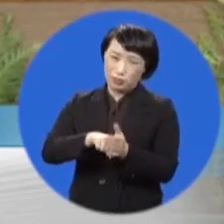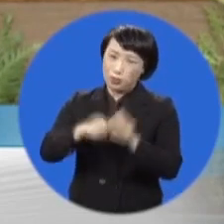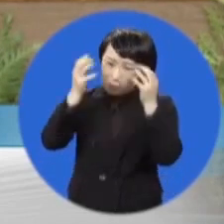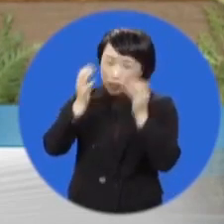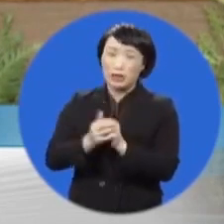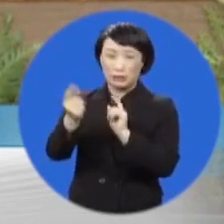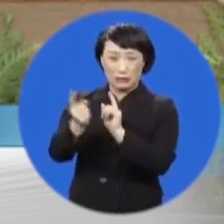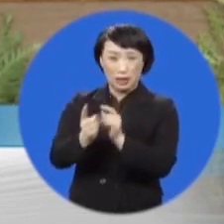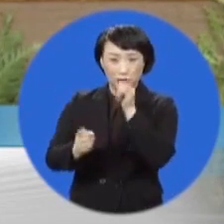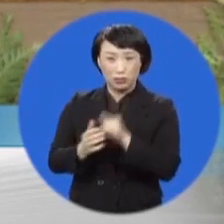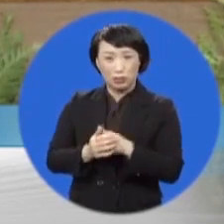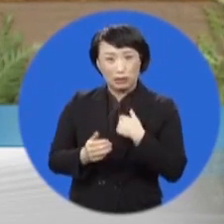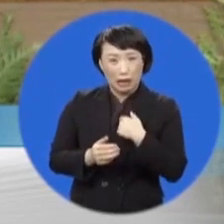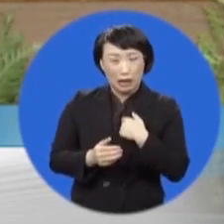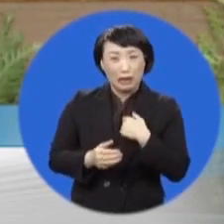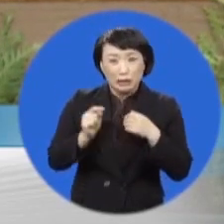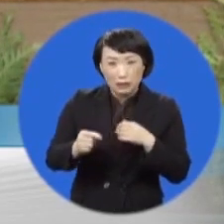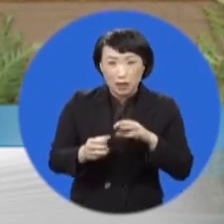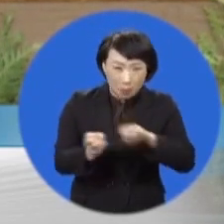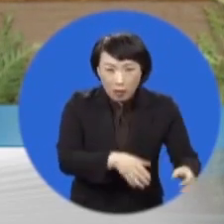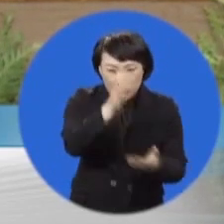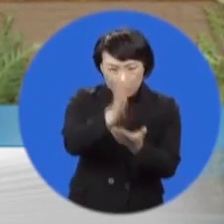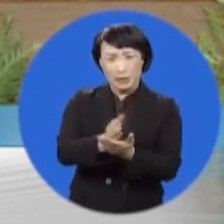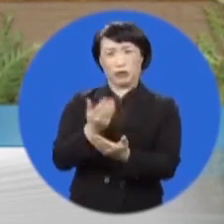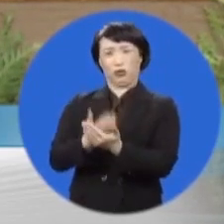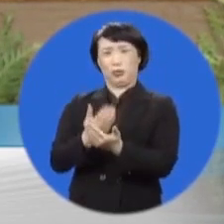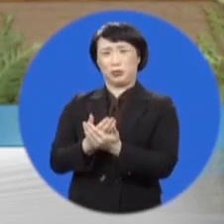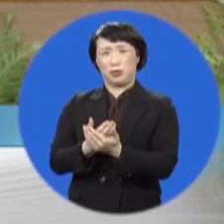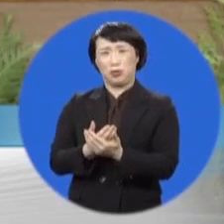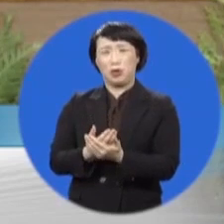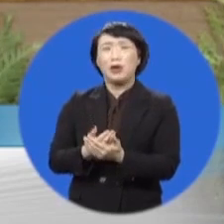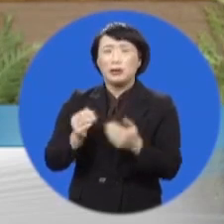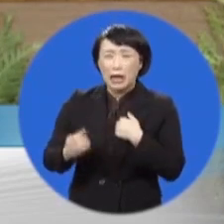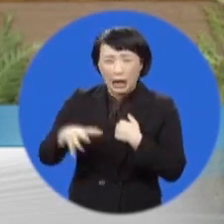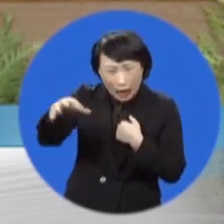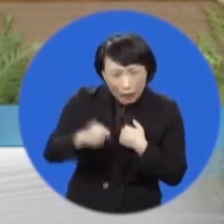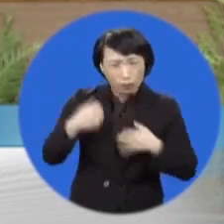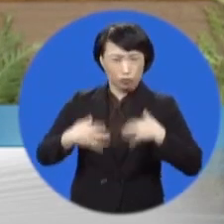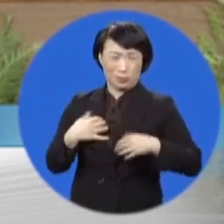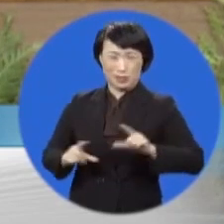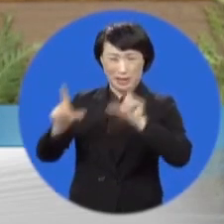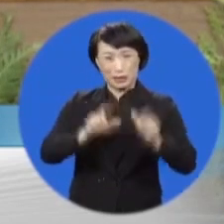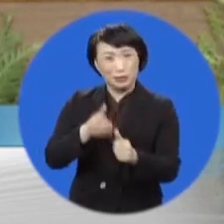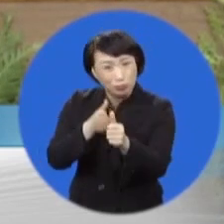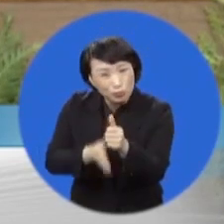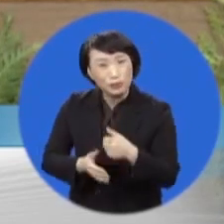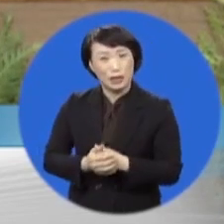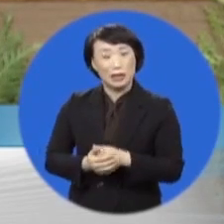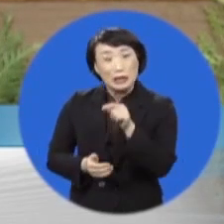봄 항의 내게 더 뺏기기 많기는 팔아 뭐야 최신 주심은 가주고 누리길 을 팔았나 야